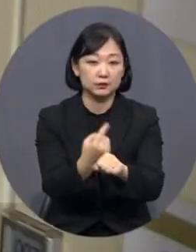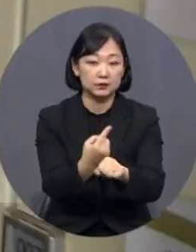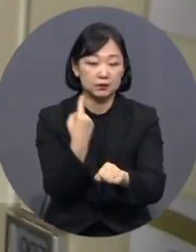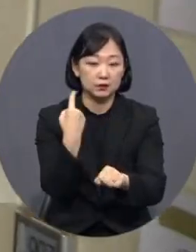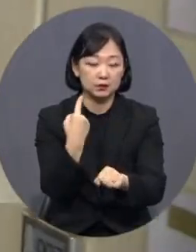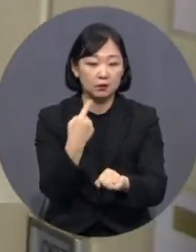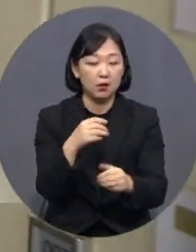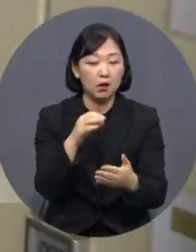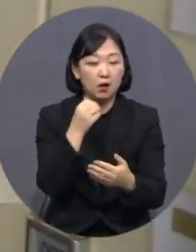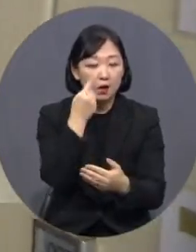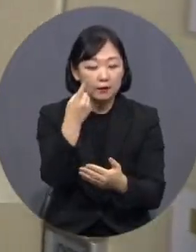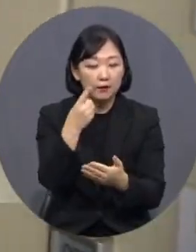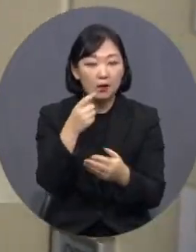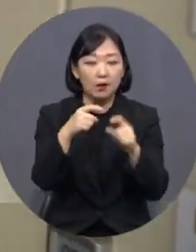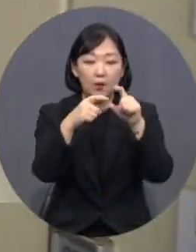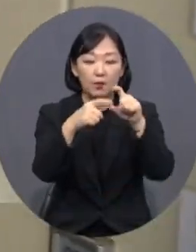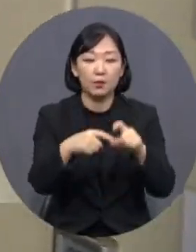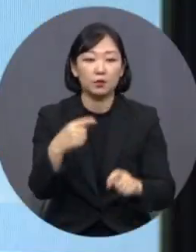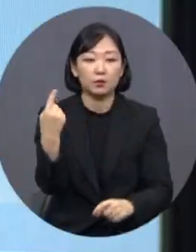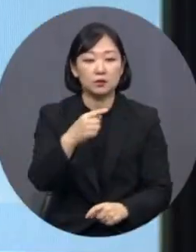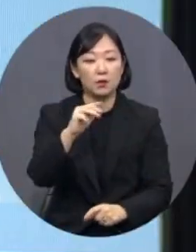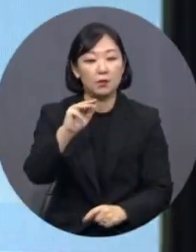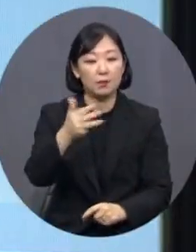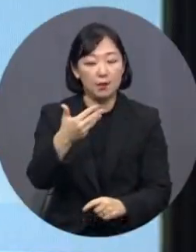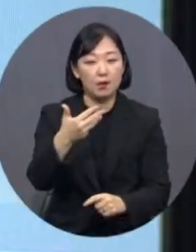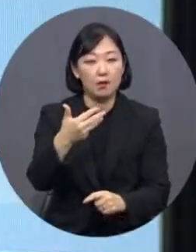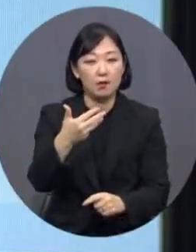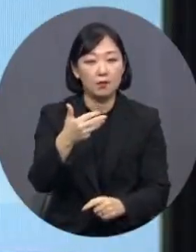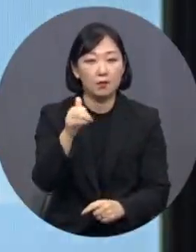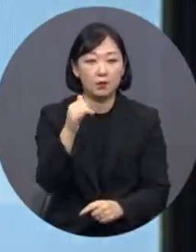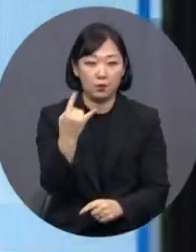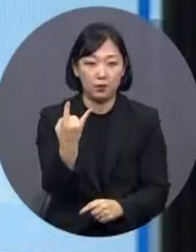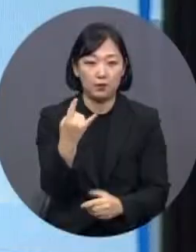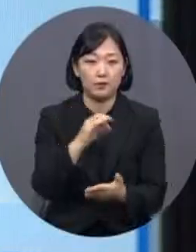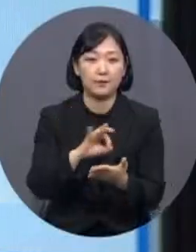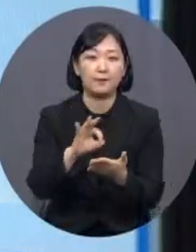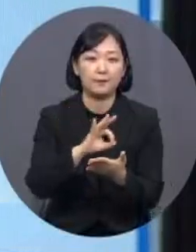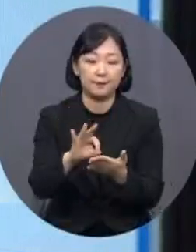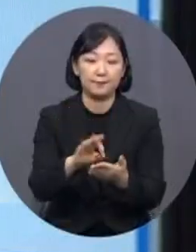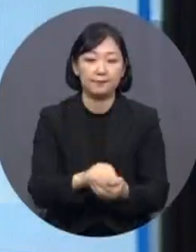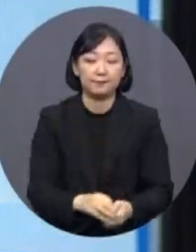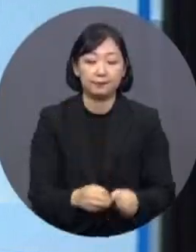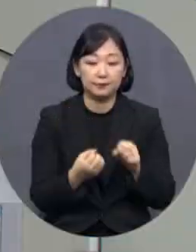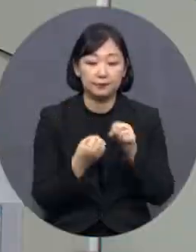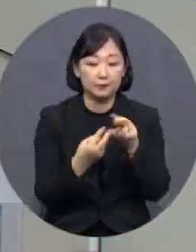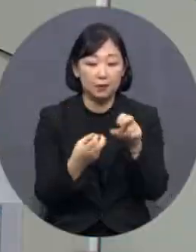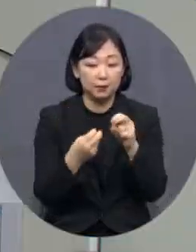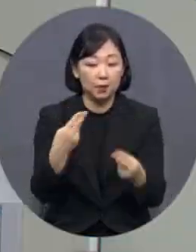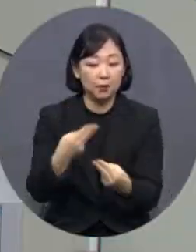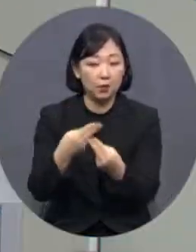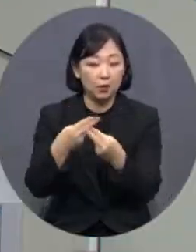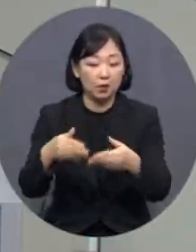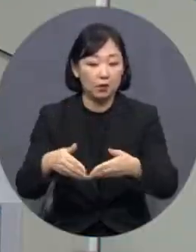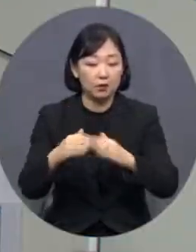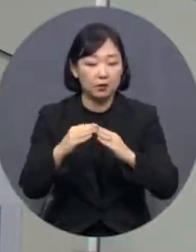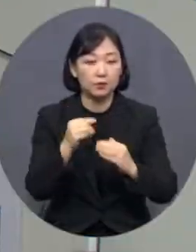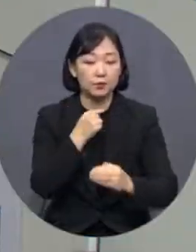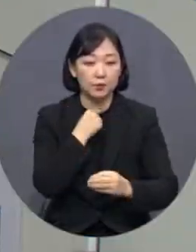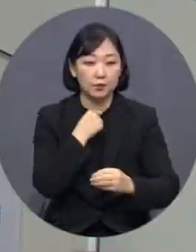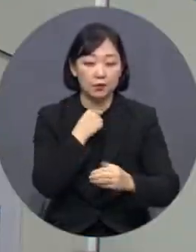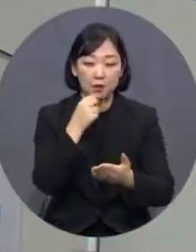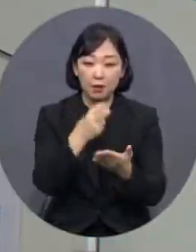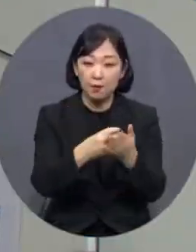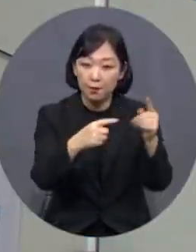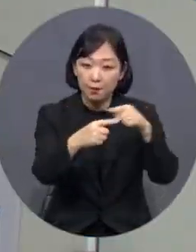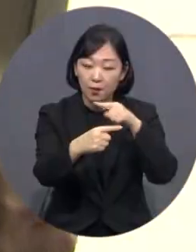월평균 이용건수는 1800여 회에 이릅니다 무인택배 보관함 설치를 희망하는 비영리 법인이나